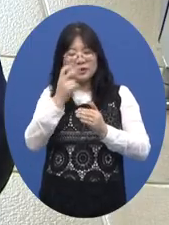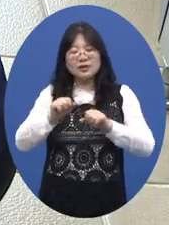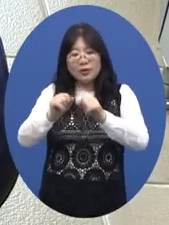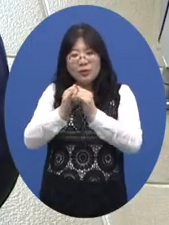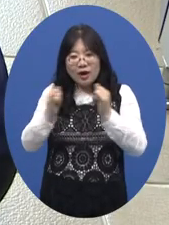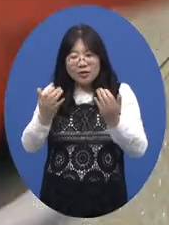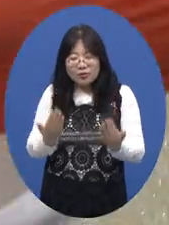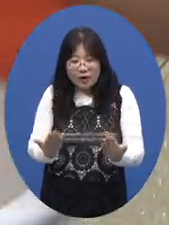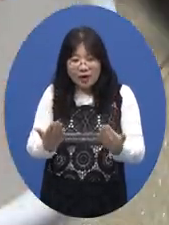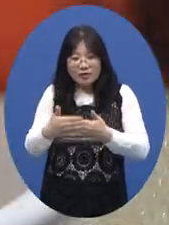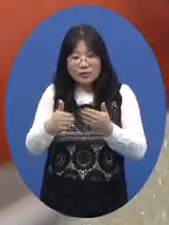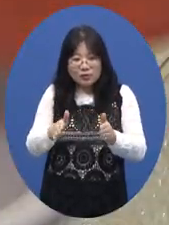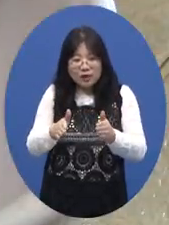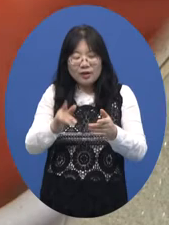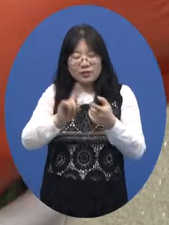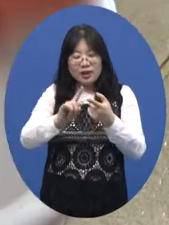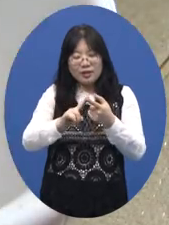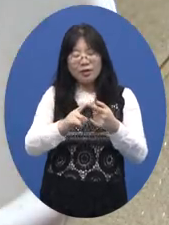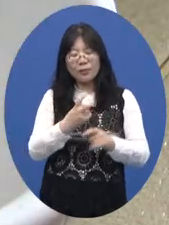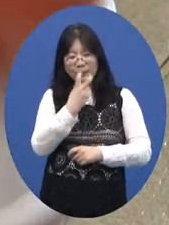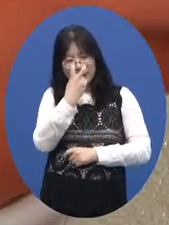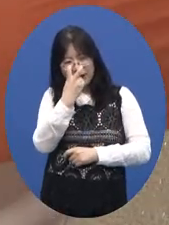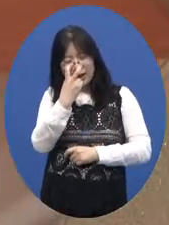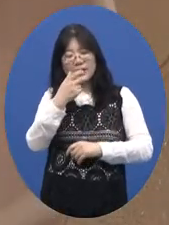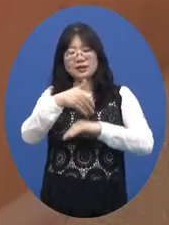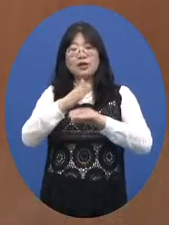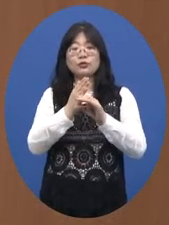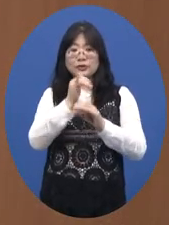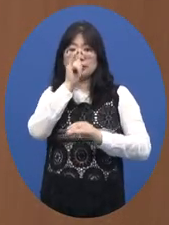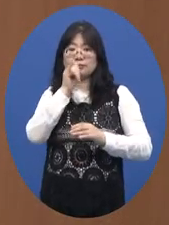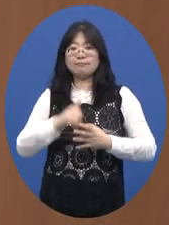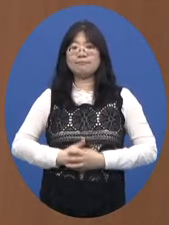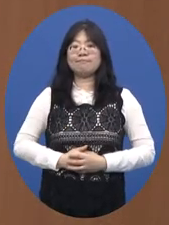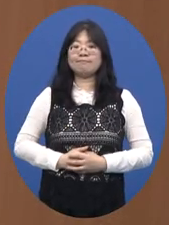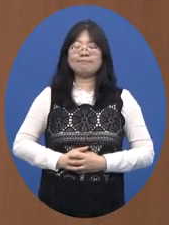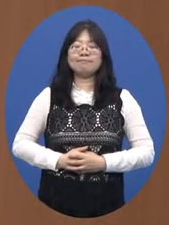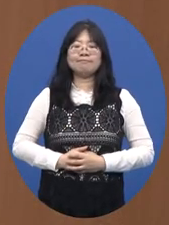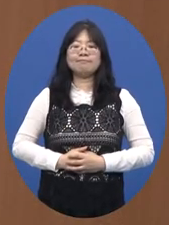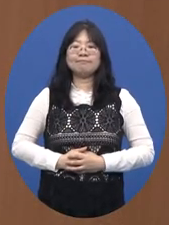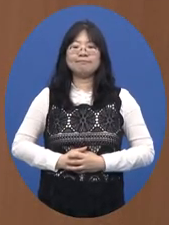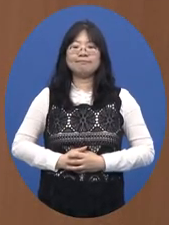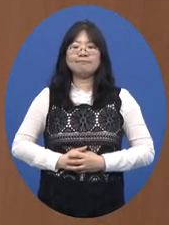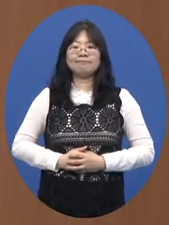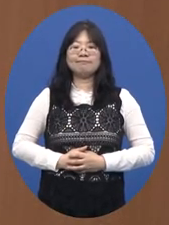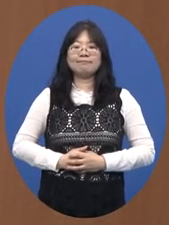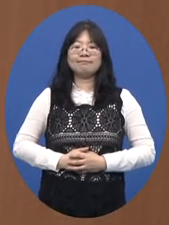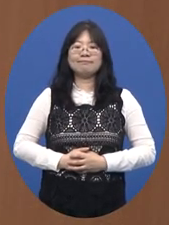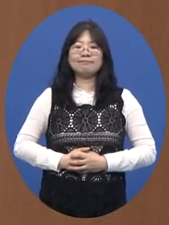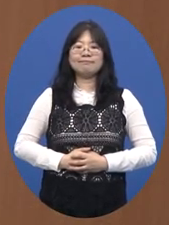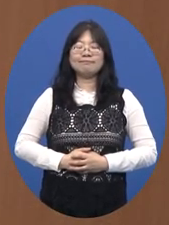있는 휴게시설 설치를 의무화하기로 했습니다. 경기CTV 최창순입니다.